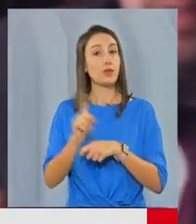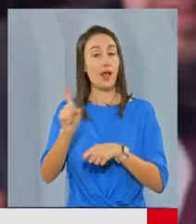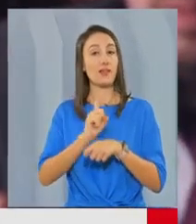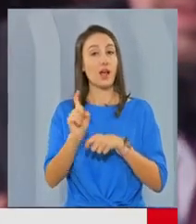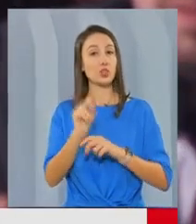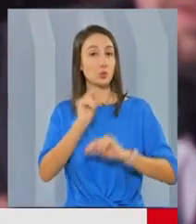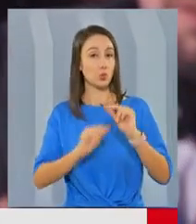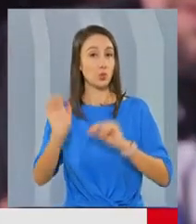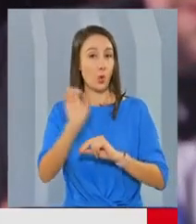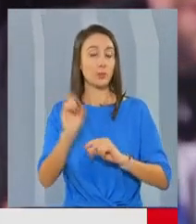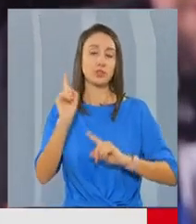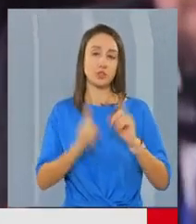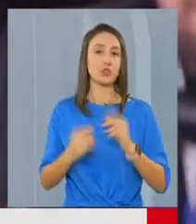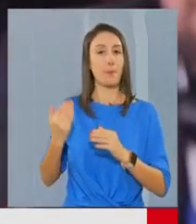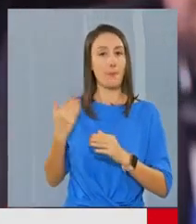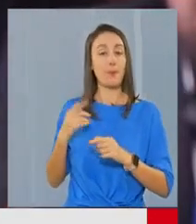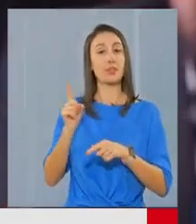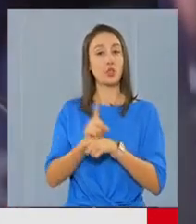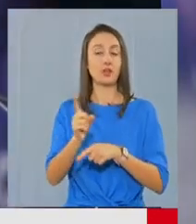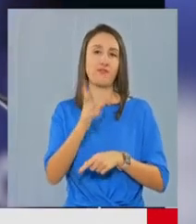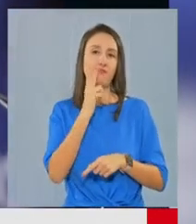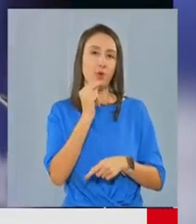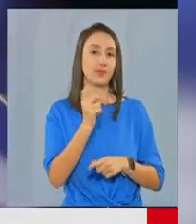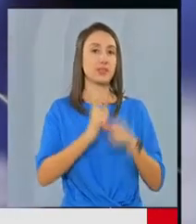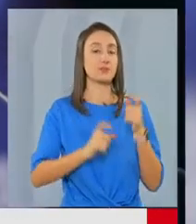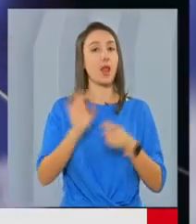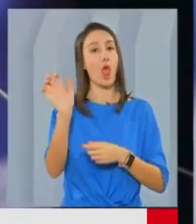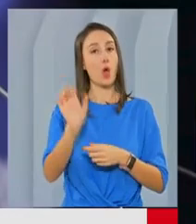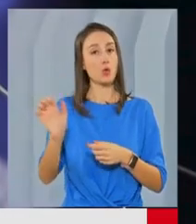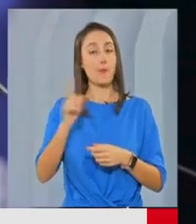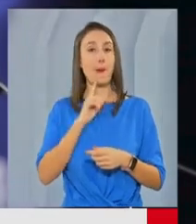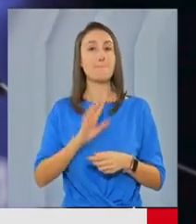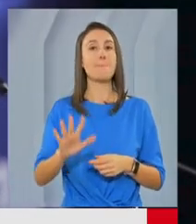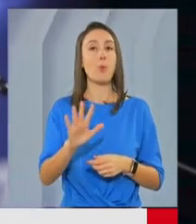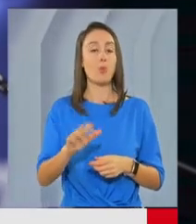Uniunea Europeană deși în prealabil tot el vorbise și de o europă a popoarelor